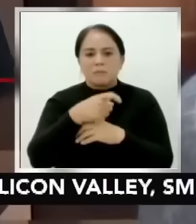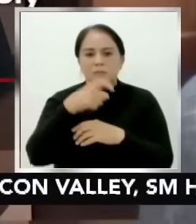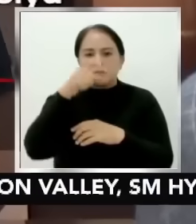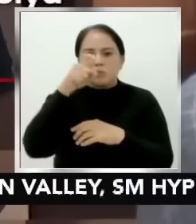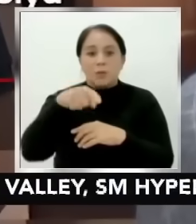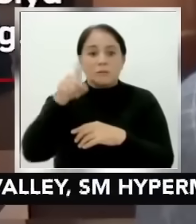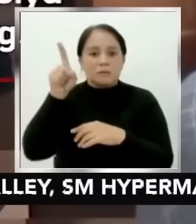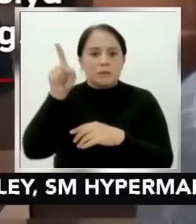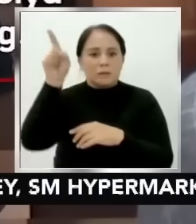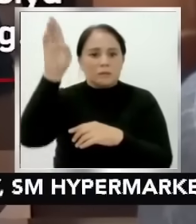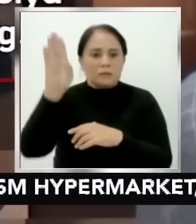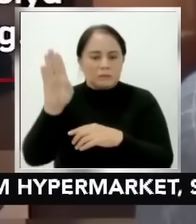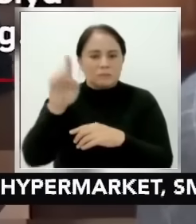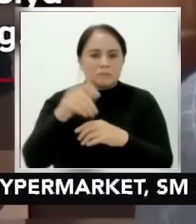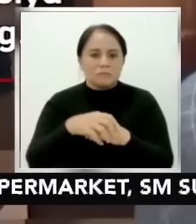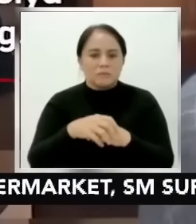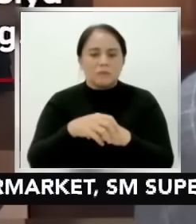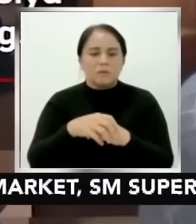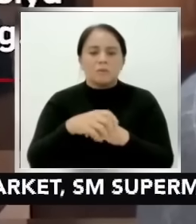nga niingon si Jan na nga